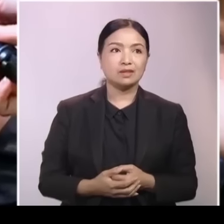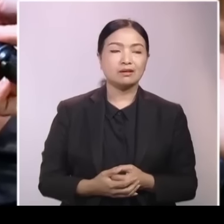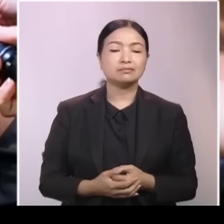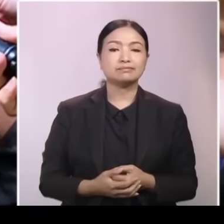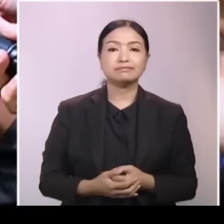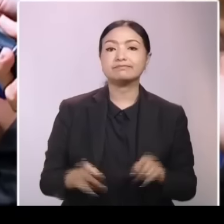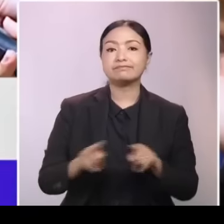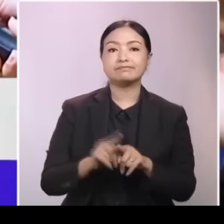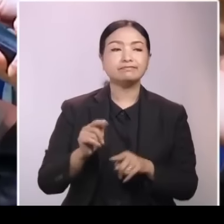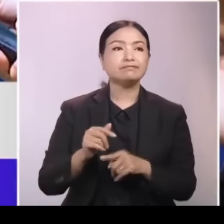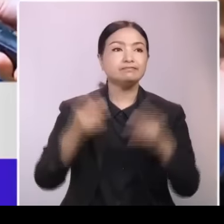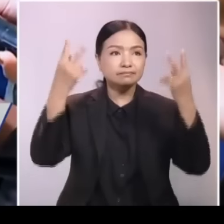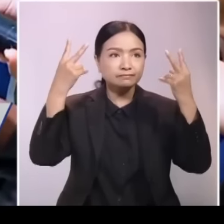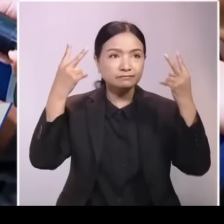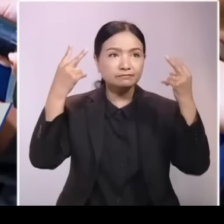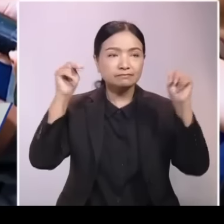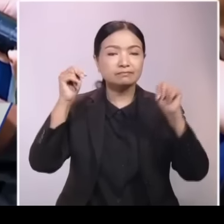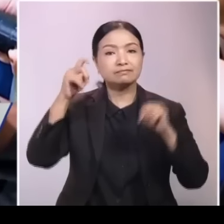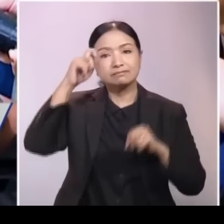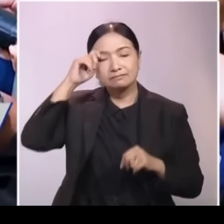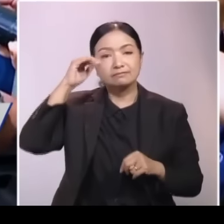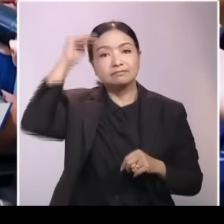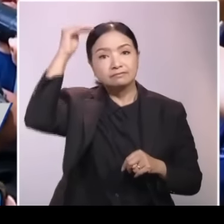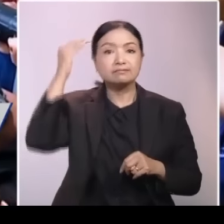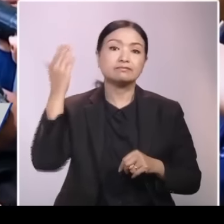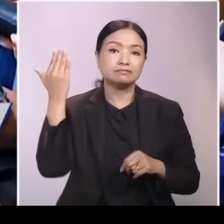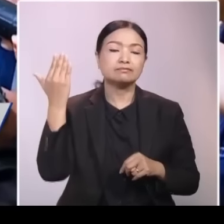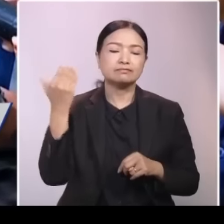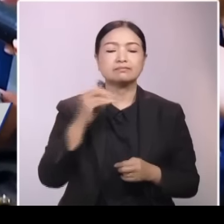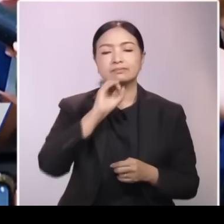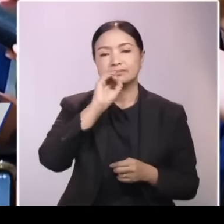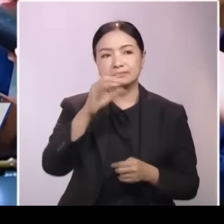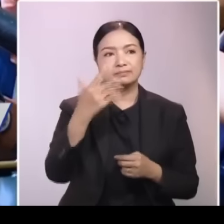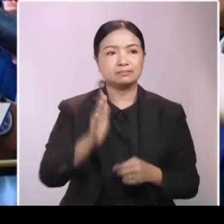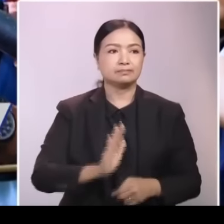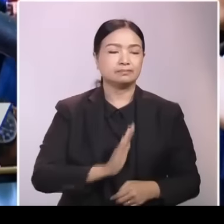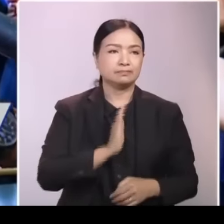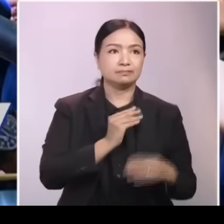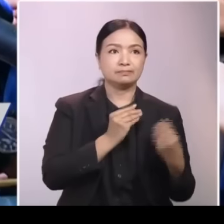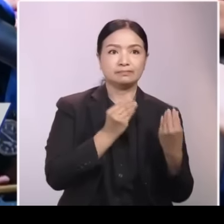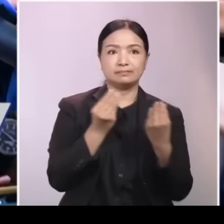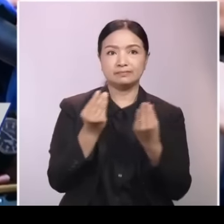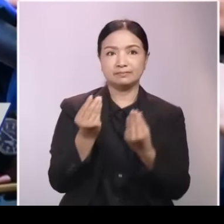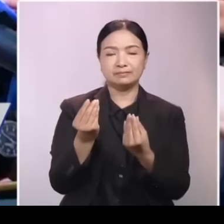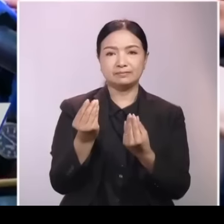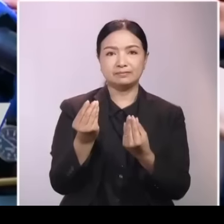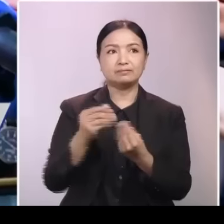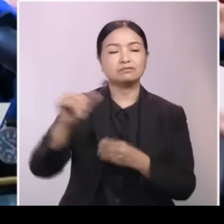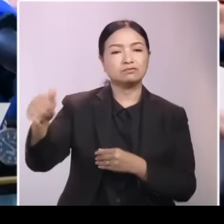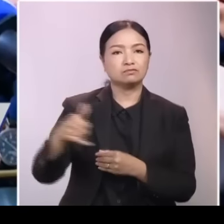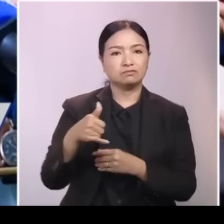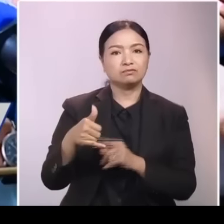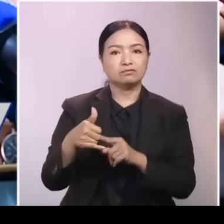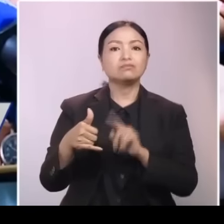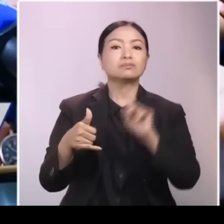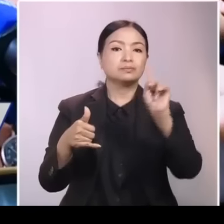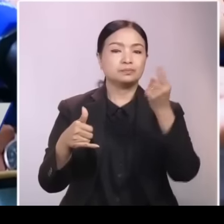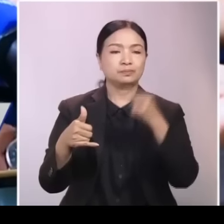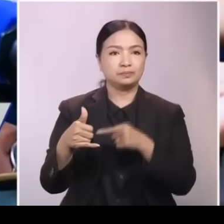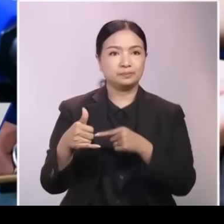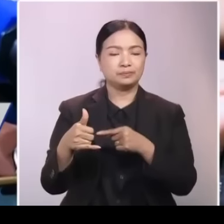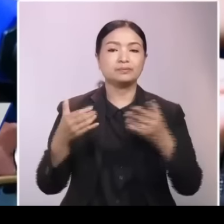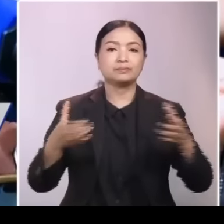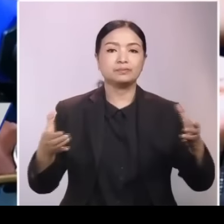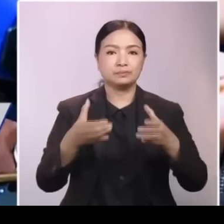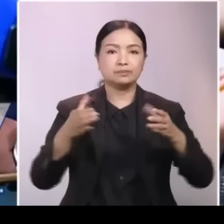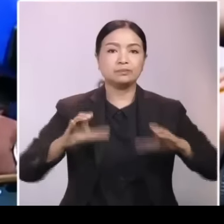เหมือนอย่างที่ท่านนายกรัฐมนตรีท่านเศรษฐาได้เรียนนะครับว่ามันก็ต้องให้เกียรติกับผู้ที่จะมาเป็นนายกรัฐมนตรีท่านใหม่และรัฐ